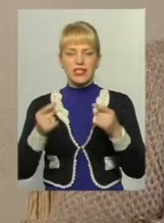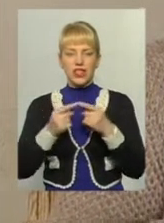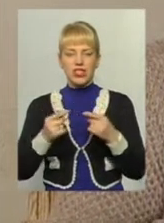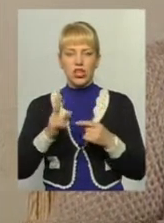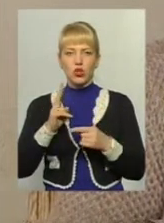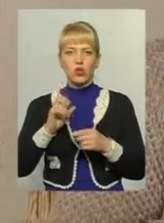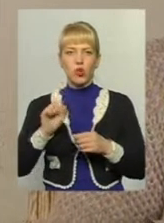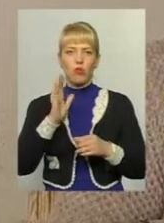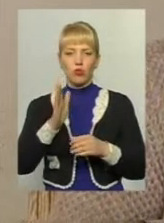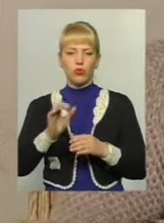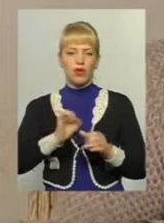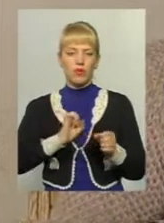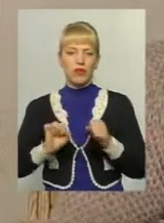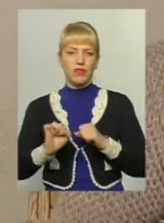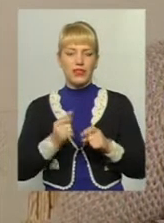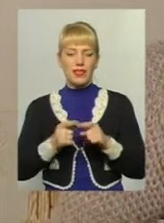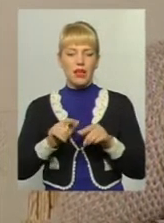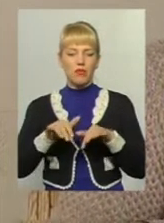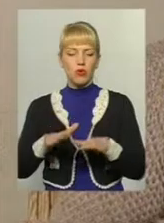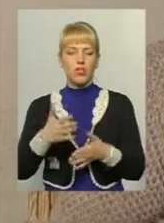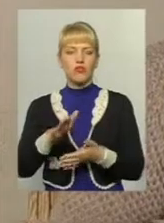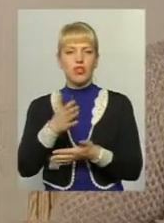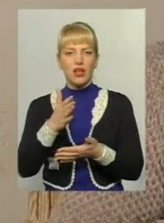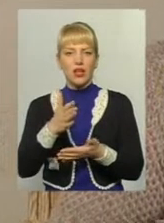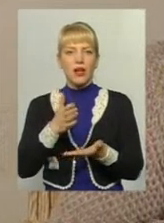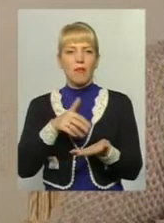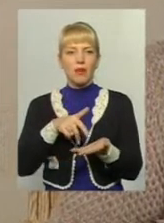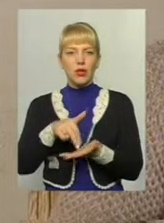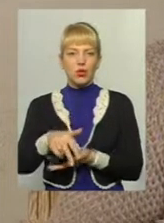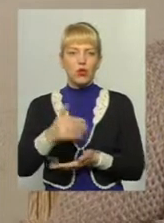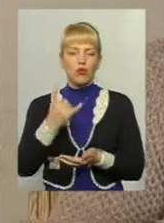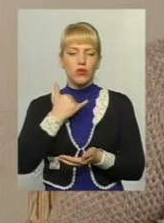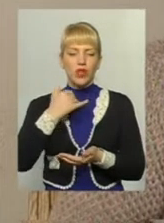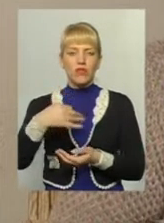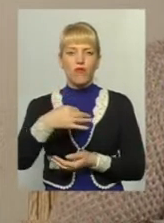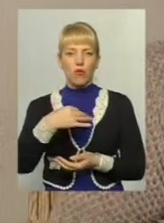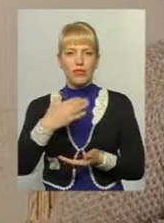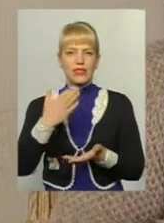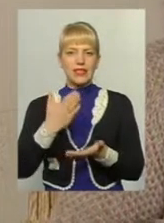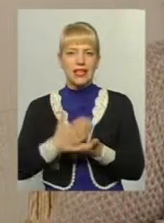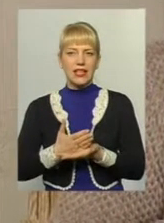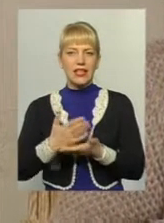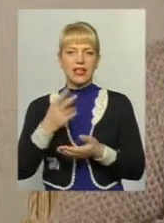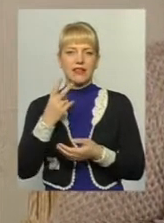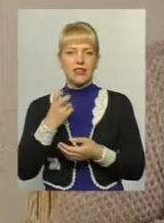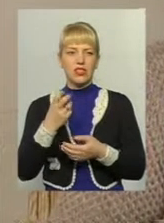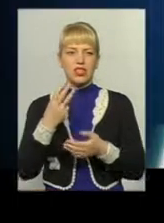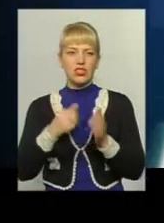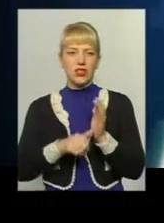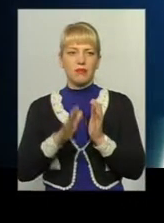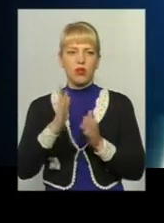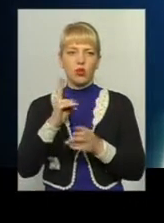процес вже пішов. У нас в області 265 будинків вже мають